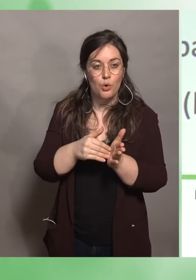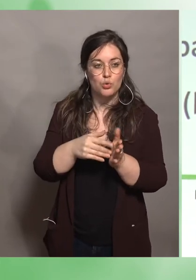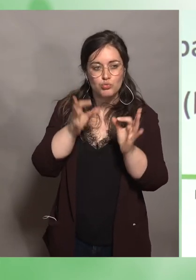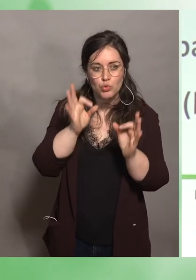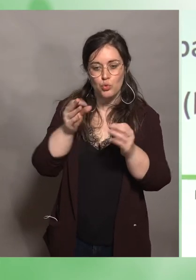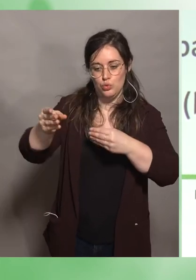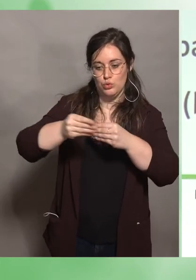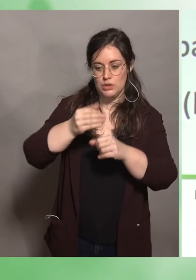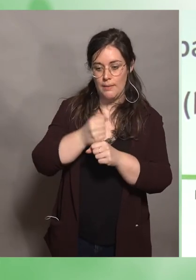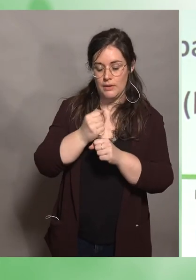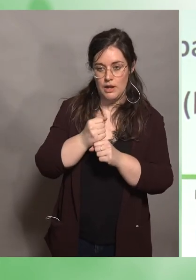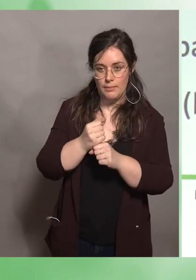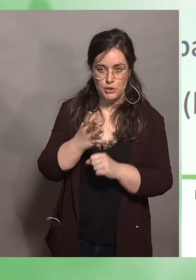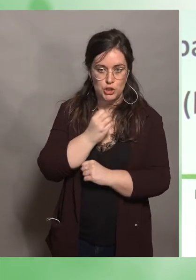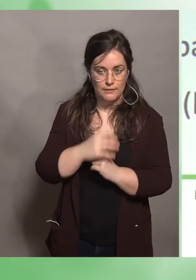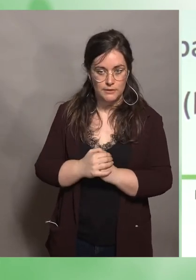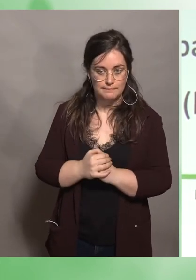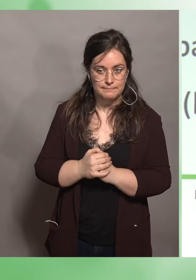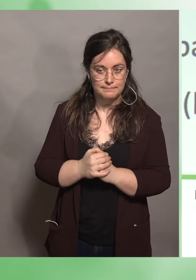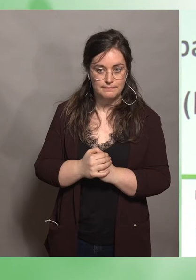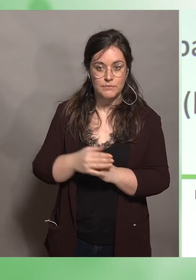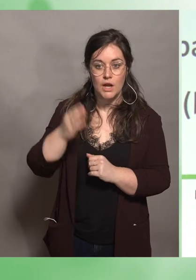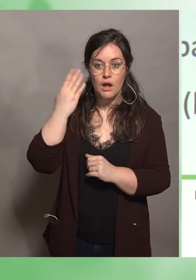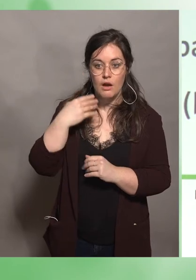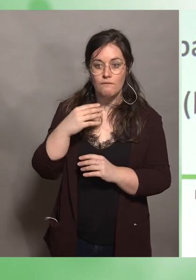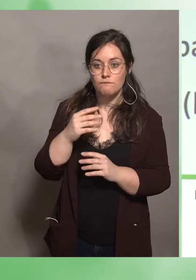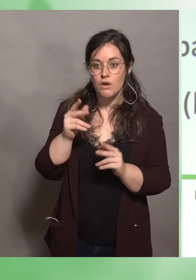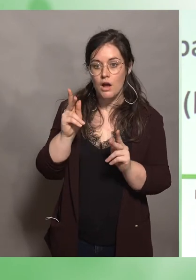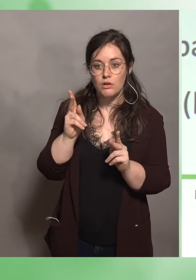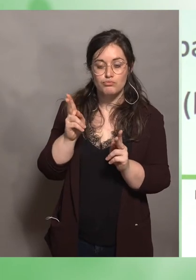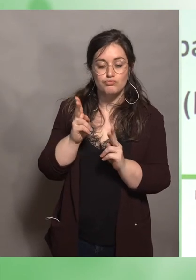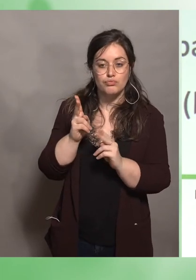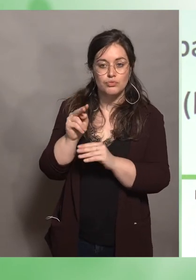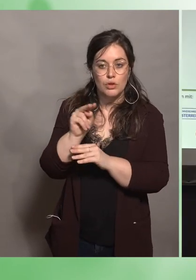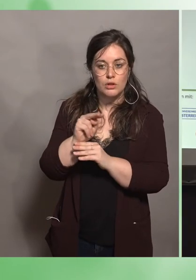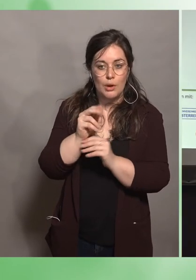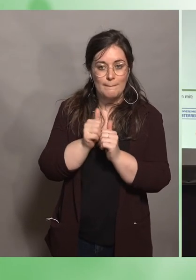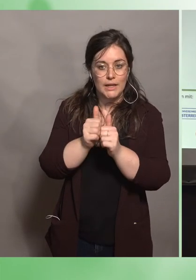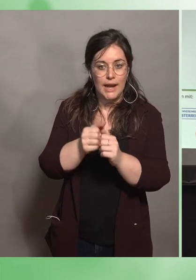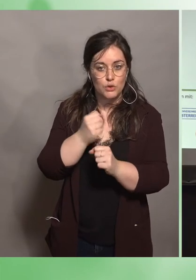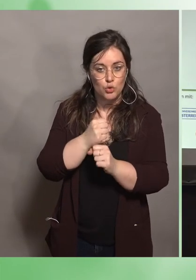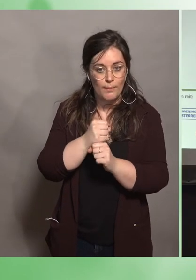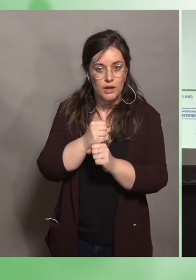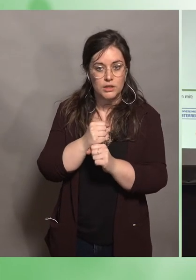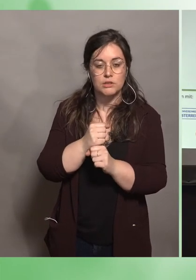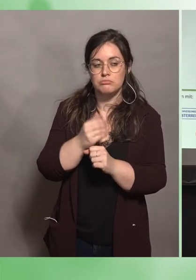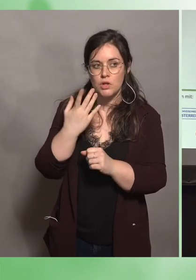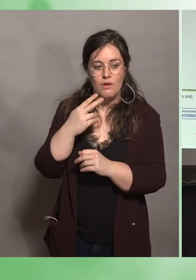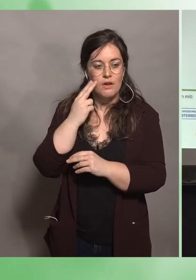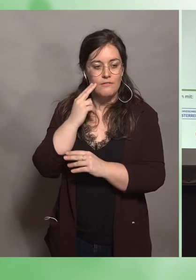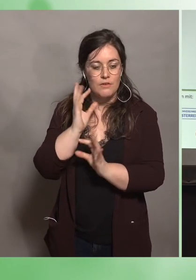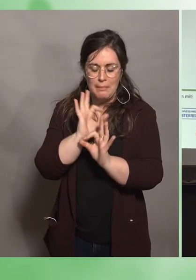gut miteinander arbeiten zu können. Wir haben dann ein kleines Mentoring dazu gemacht und es hat einfach im Unternehmen